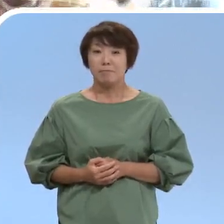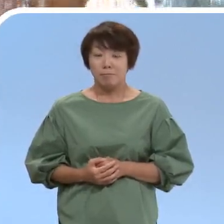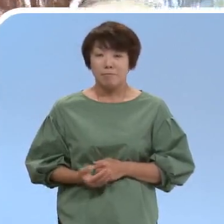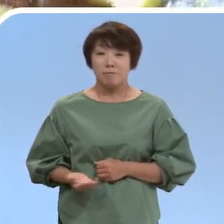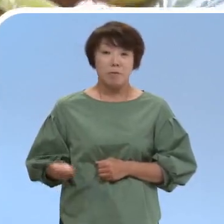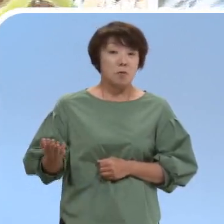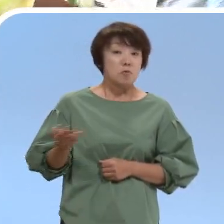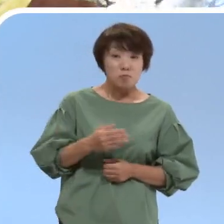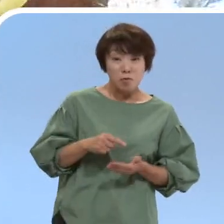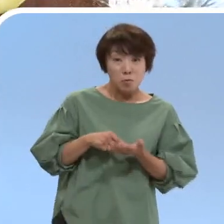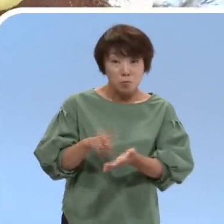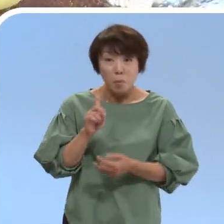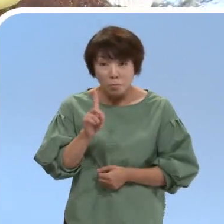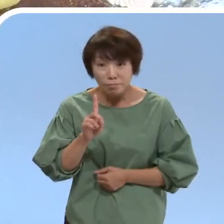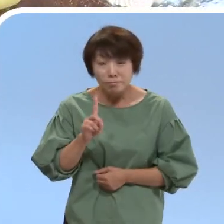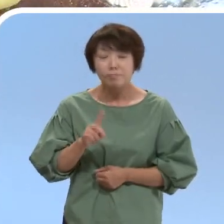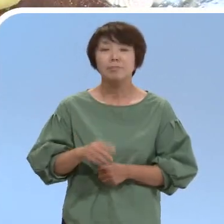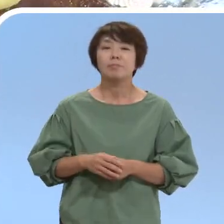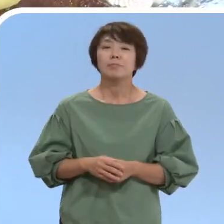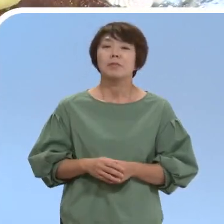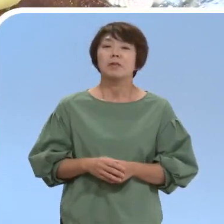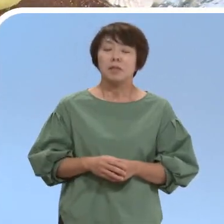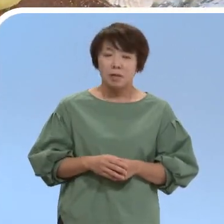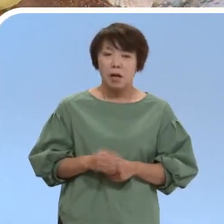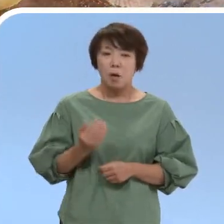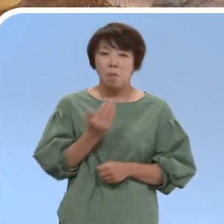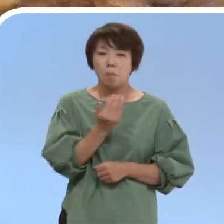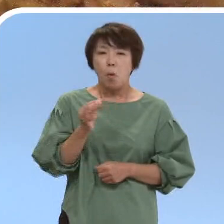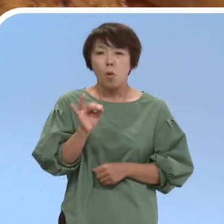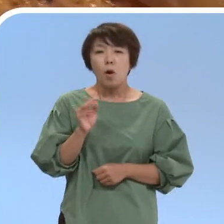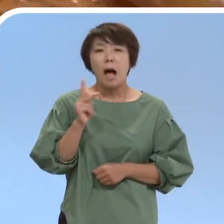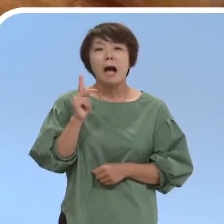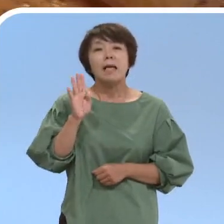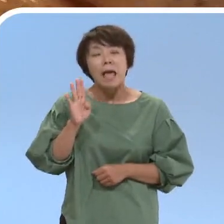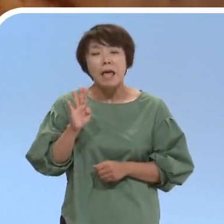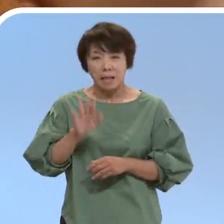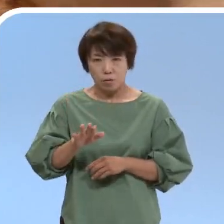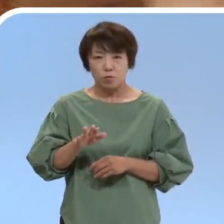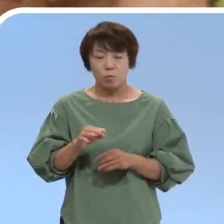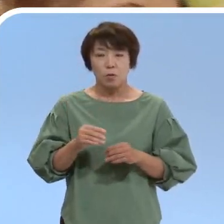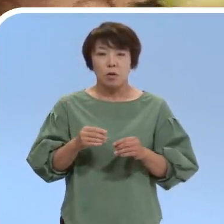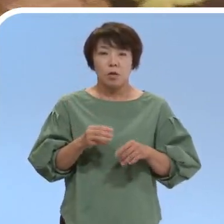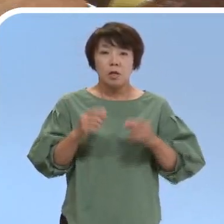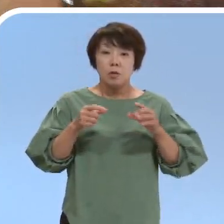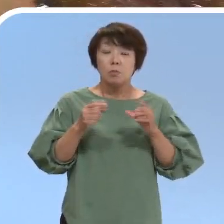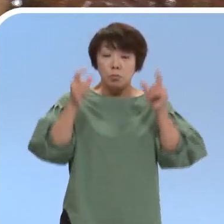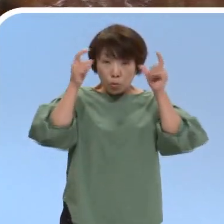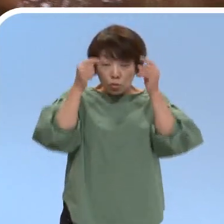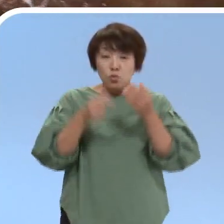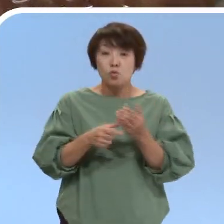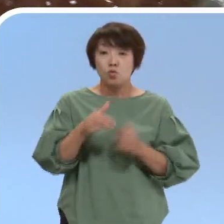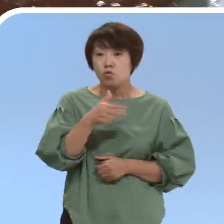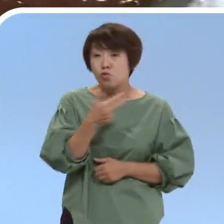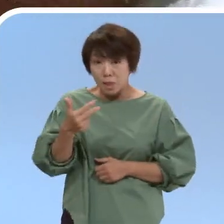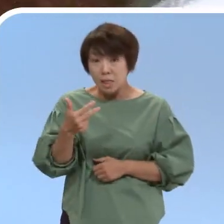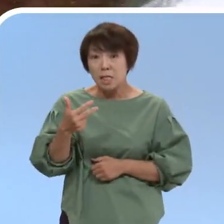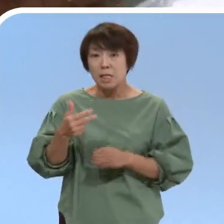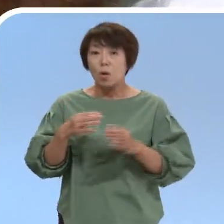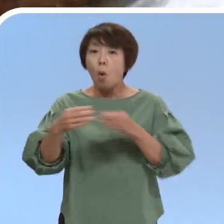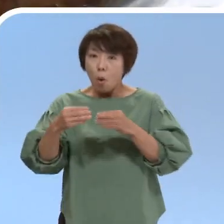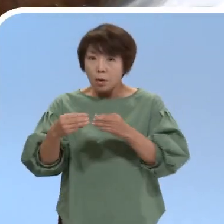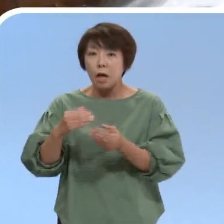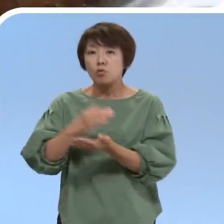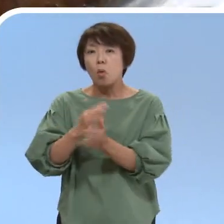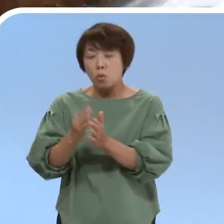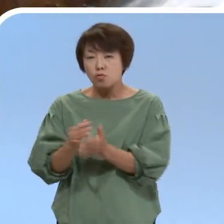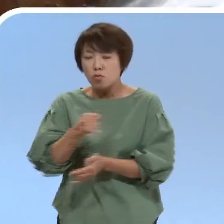紫さんまだ食べます。ラストはぼっかけ。牛すじとこんにゃくを豆腐と一緒に甘辛く煮込ん